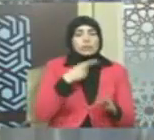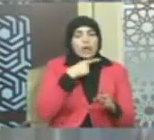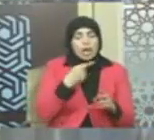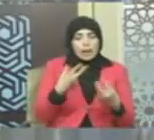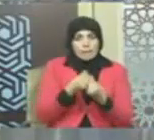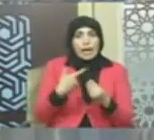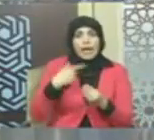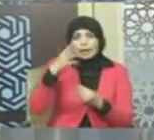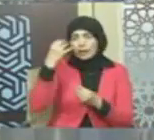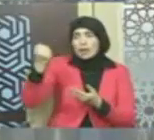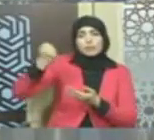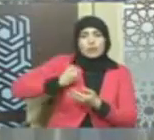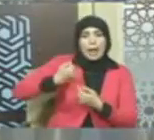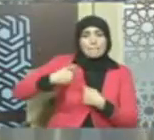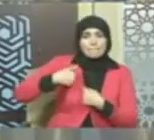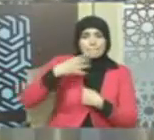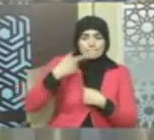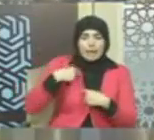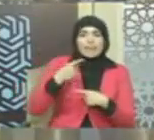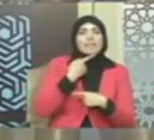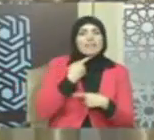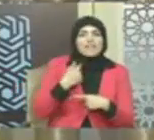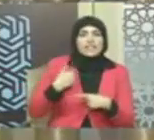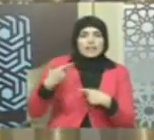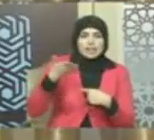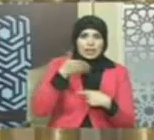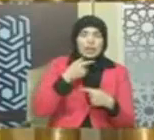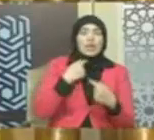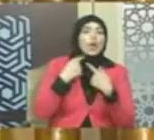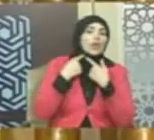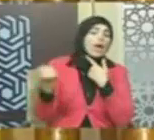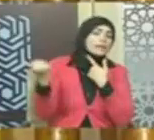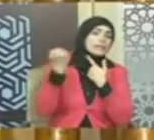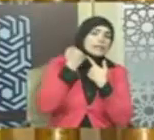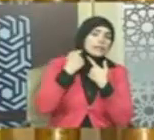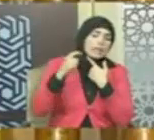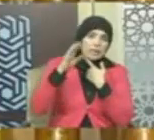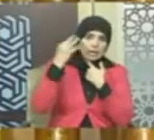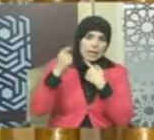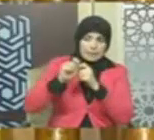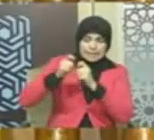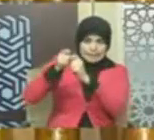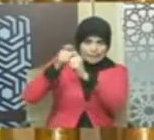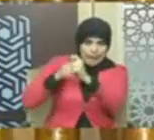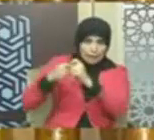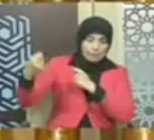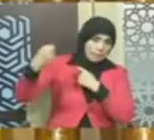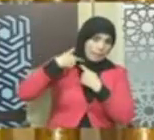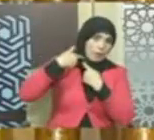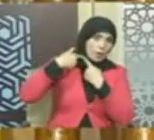فأرمى بسهم هاهنا، وأشار إلى عنقه، فأرمى بسهم